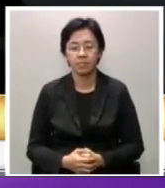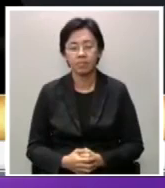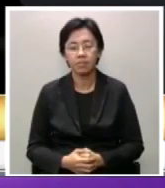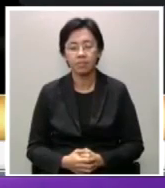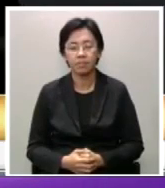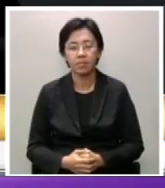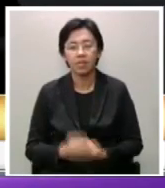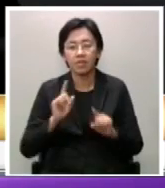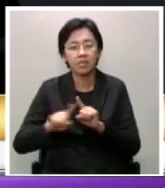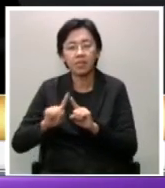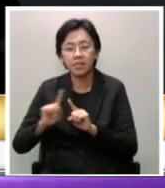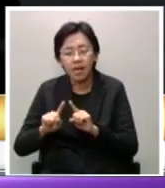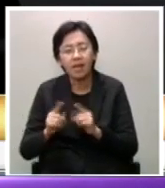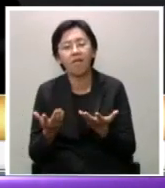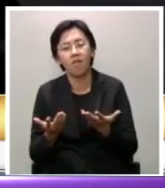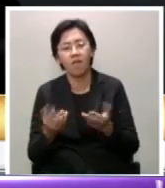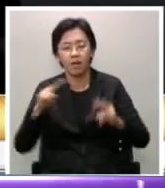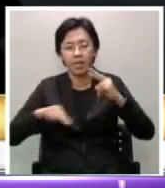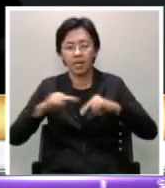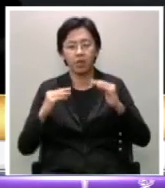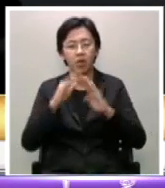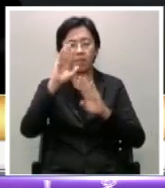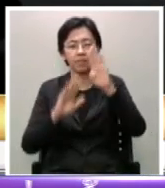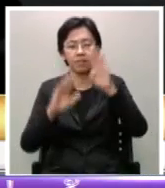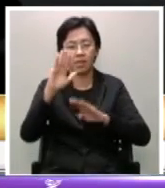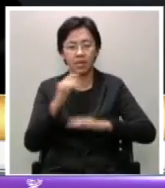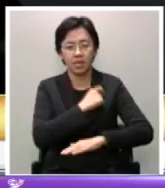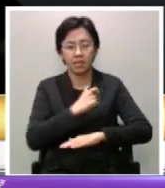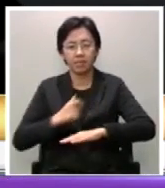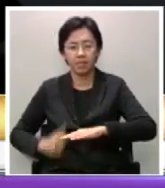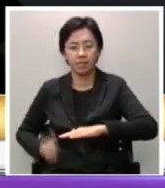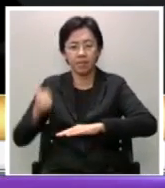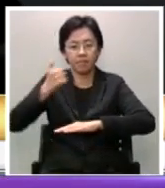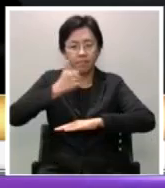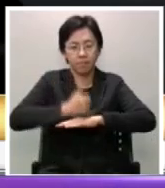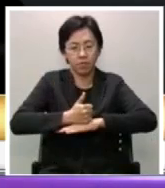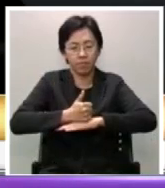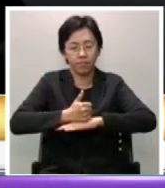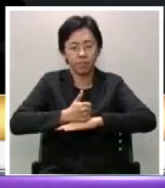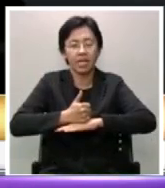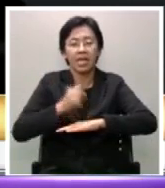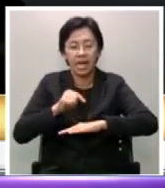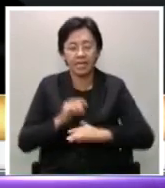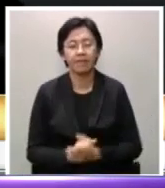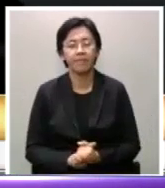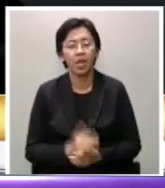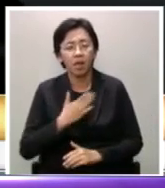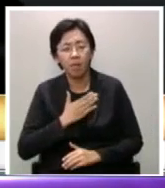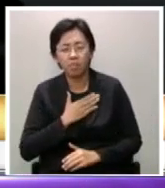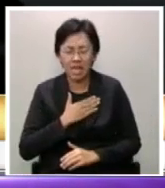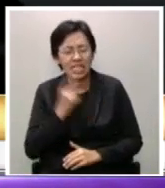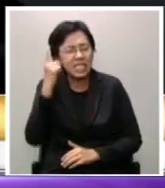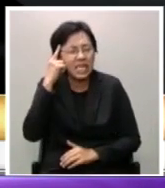ใช้สิ่งต่างๆนี้มันเป็นสิ่งที่ทำให้เกิดการปกครองประชาธิปไตยอันมีพระมหากษัตริย์ทรงเป็นประมุขได้เกิดปัญหานะผมไม่ได้มีเจตนา